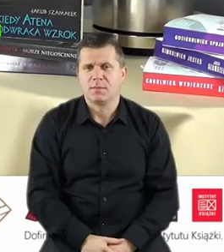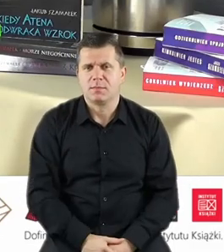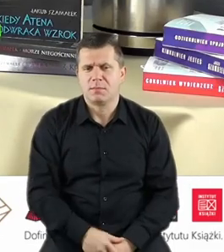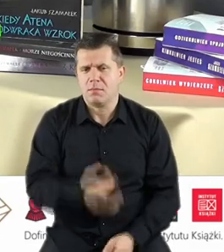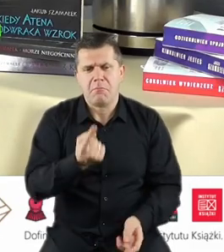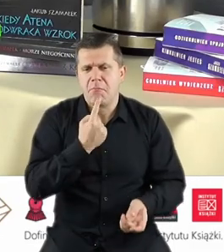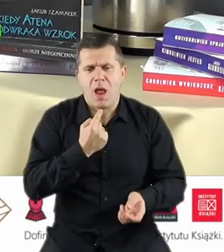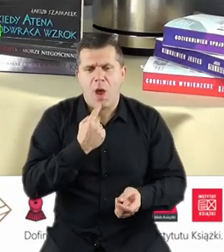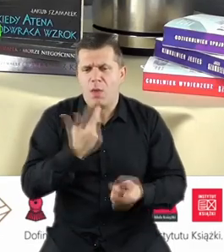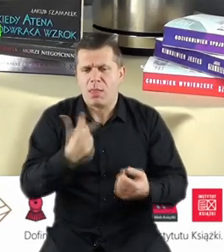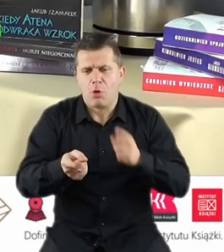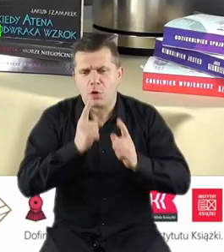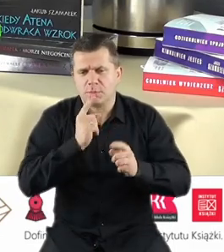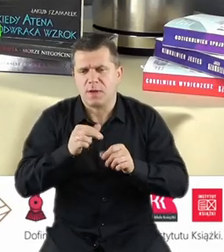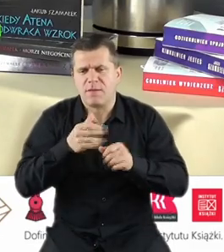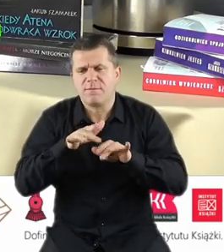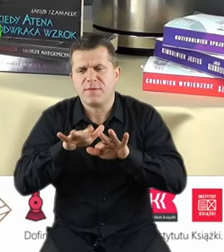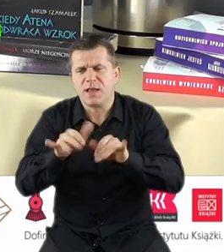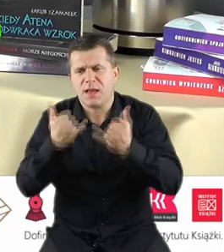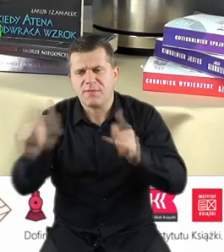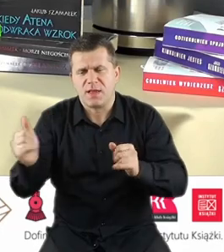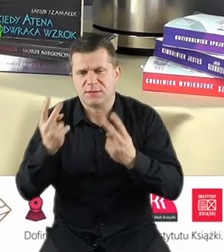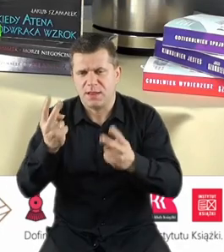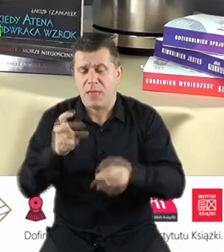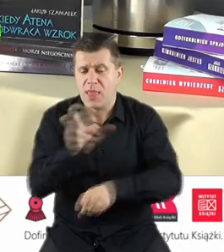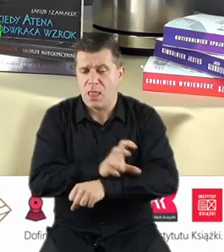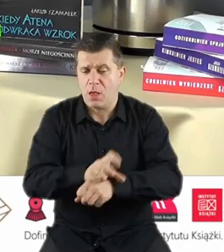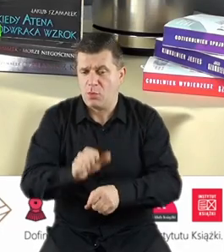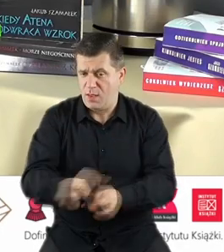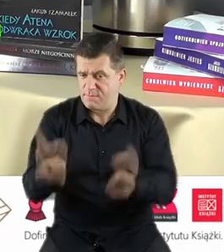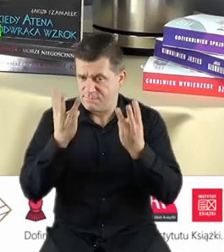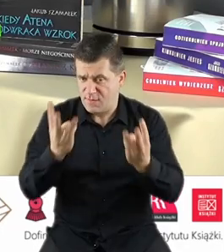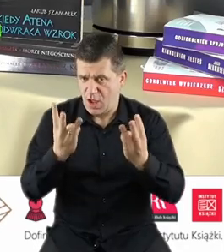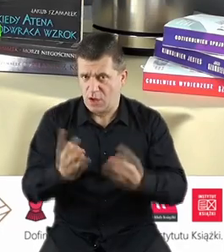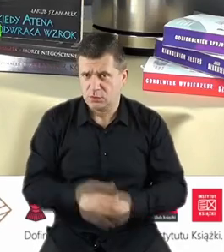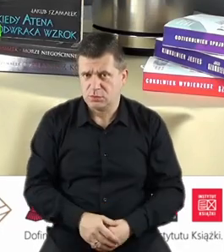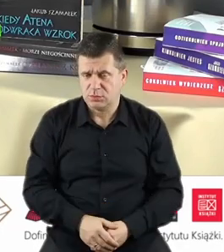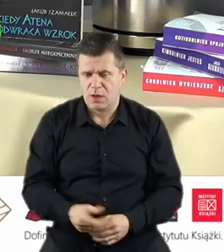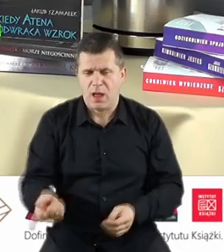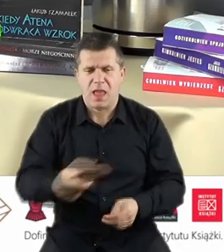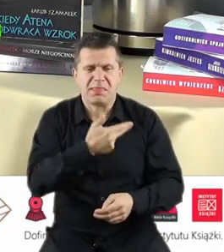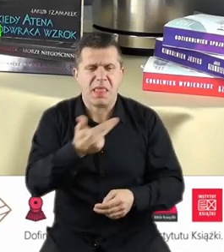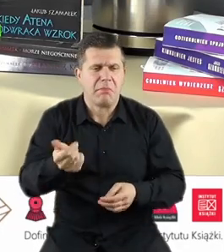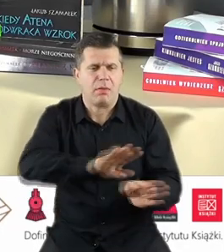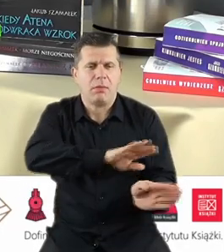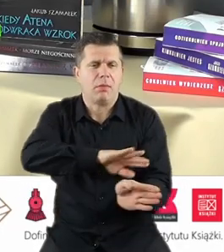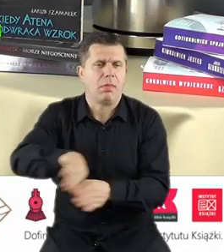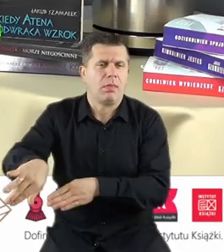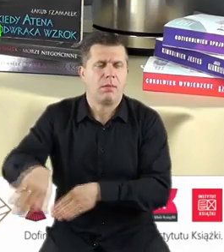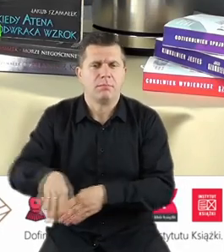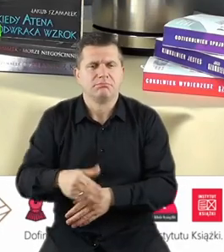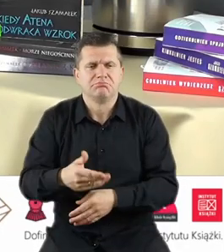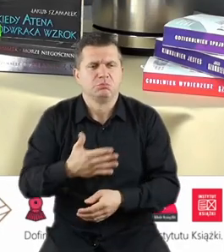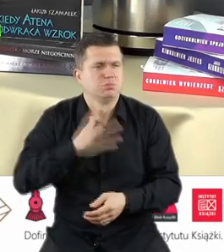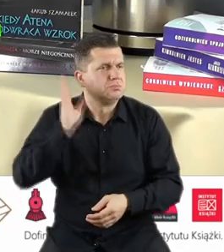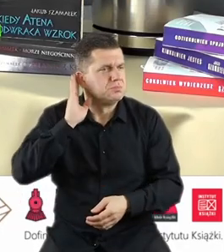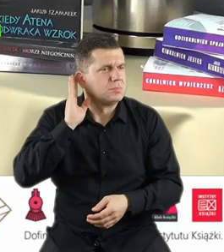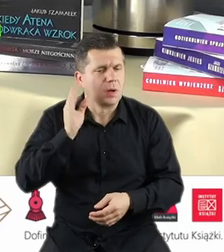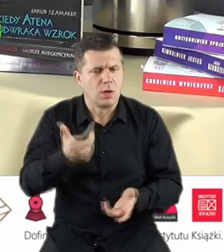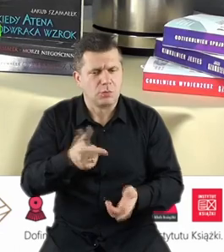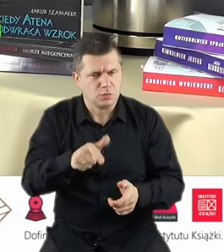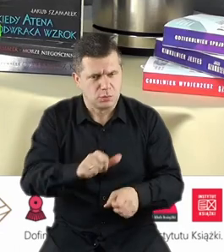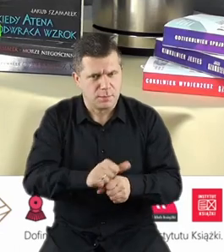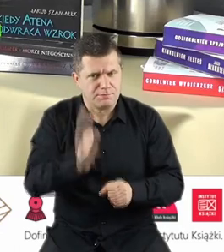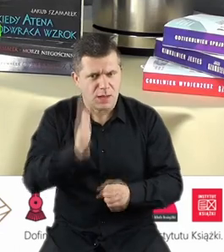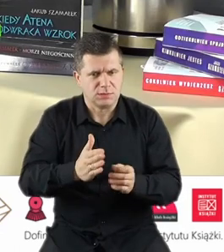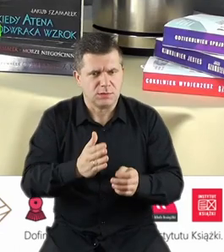tematów, przynajmniej dla mnie. Dla mnie te technologie są ważne, a one są gdzieś zupełnie nieobecne. A to jest coś, co będzie